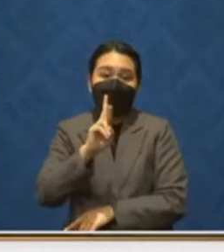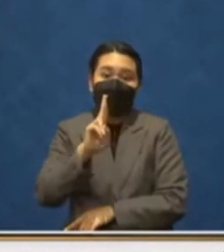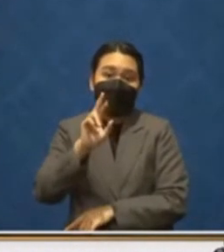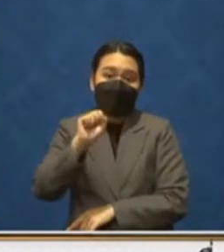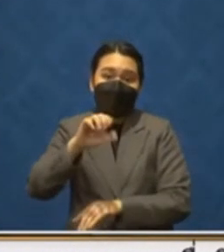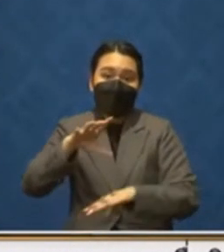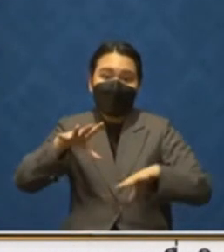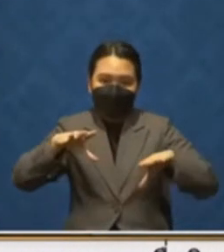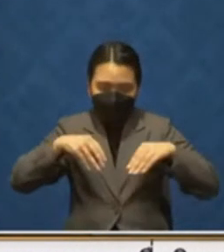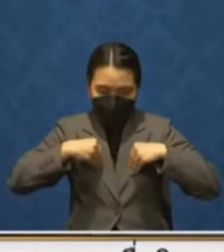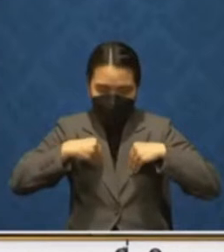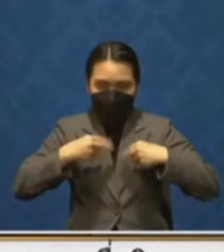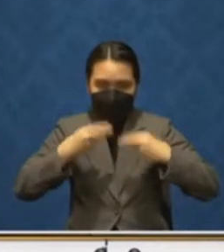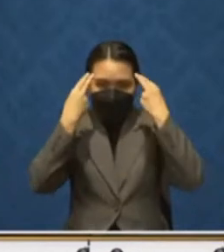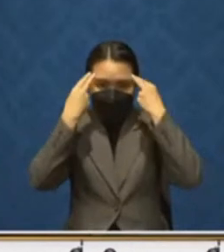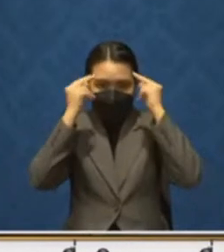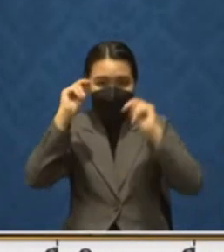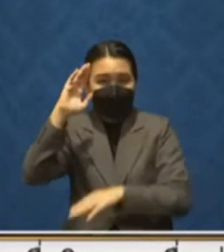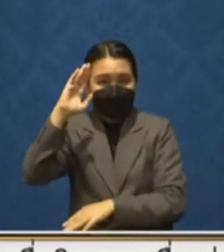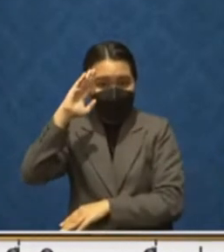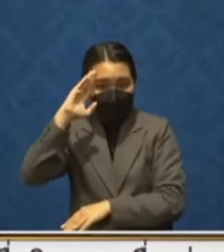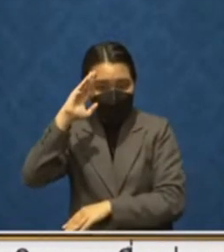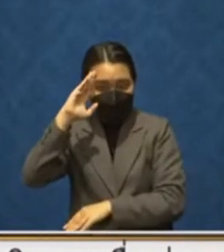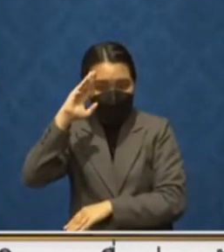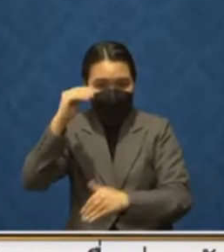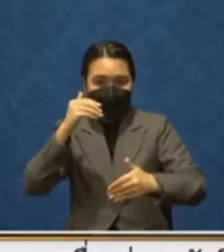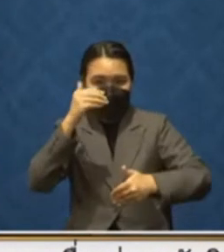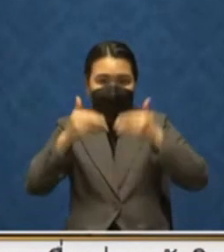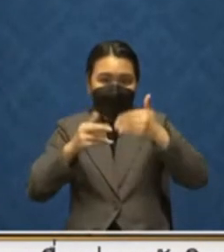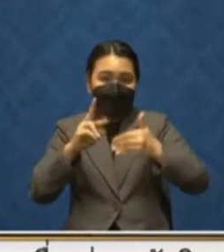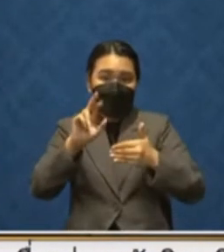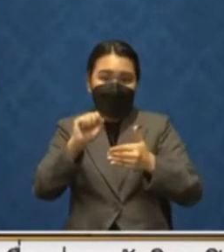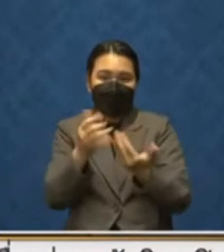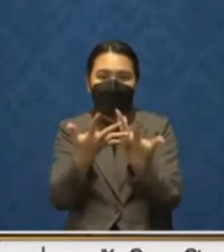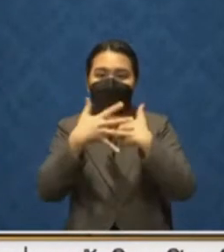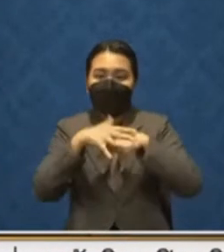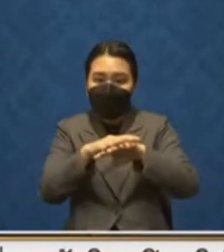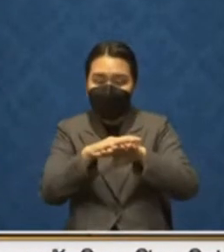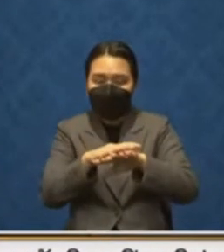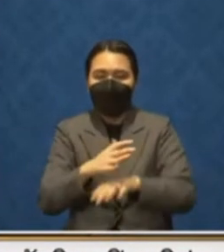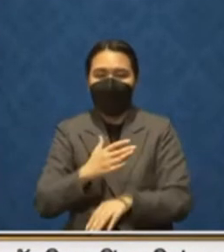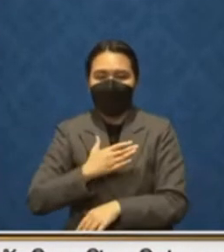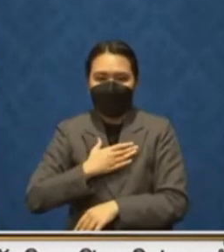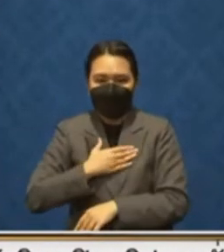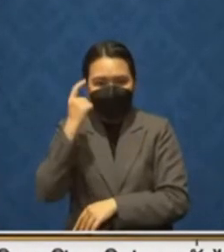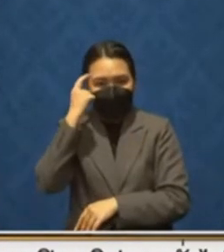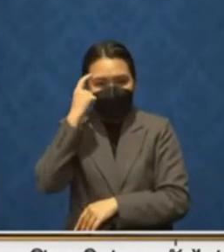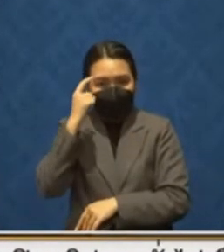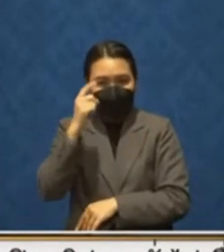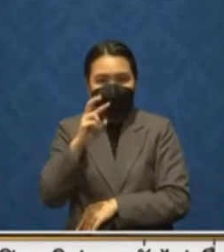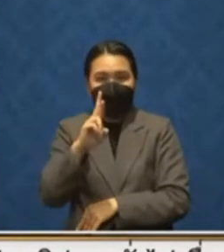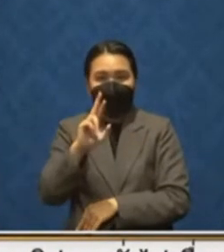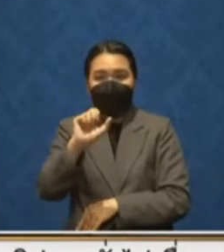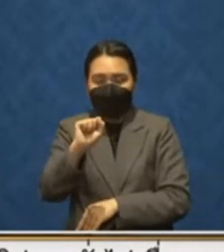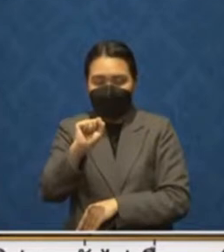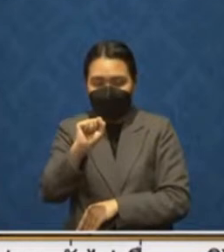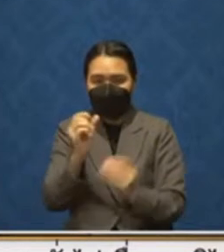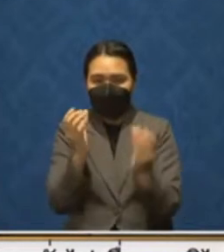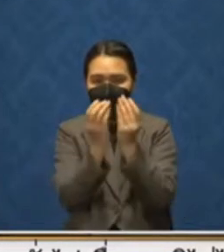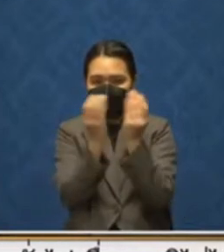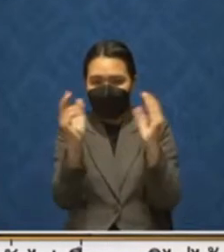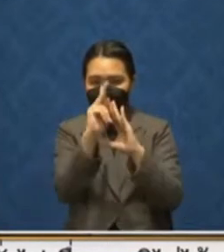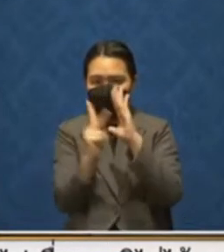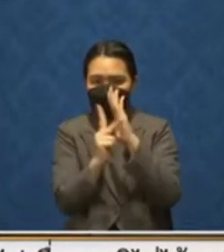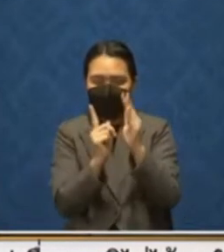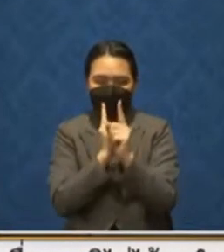ประยุทธ์ทำกิจกรรมร่วมกับสภาอีกผมก็ต้องถือว่าสภาเนี่ยนะครับฝ่าฝืนรัฐธรรมนูญรู้ด้วยเช่นกัน